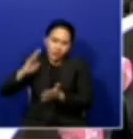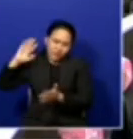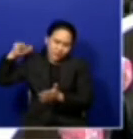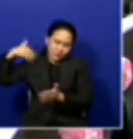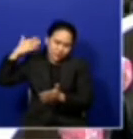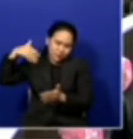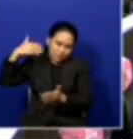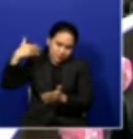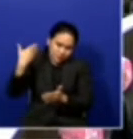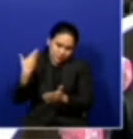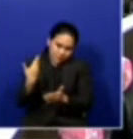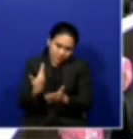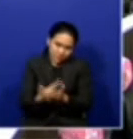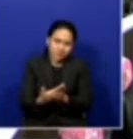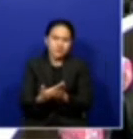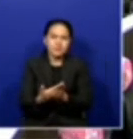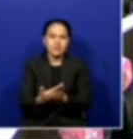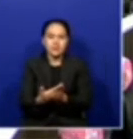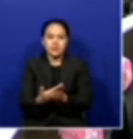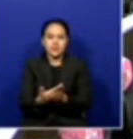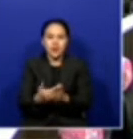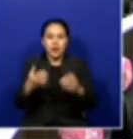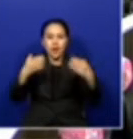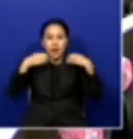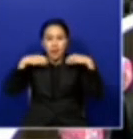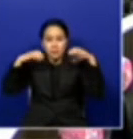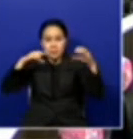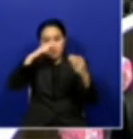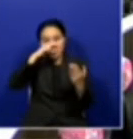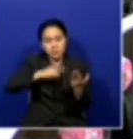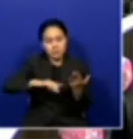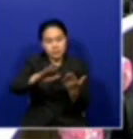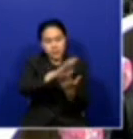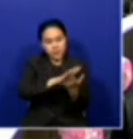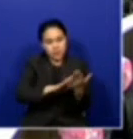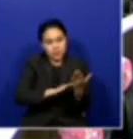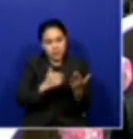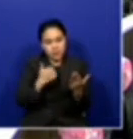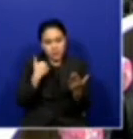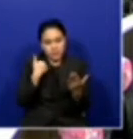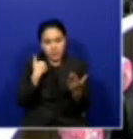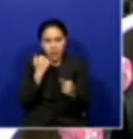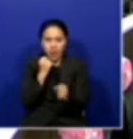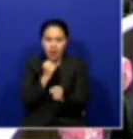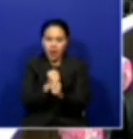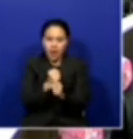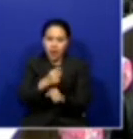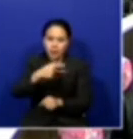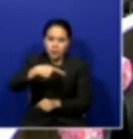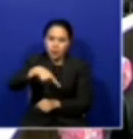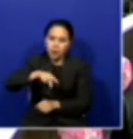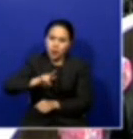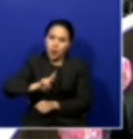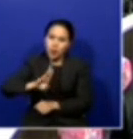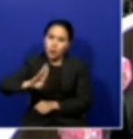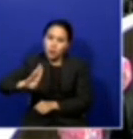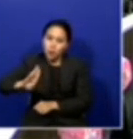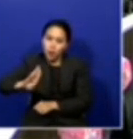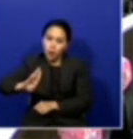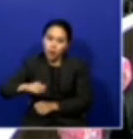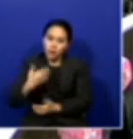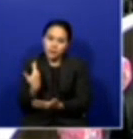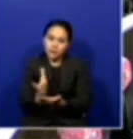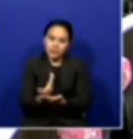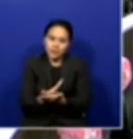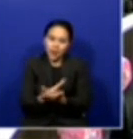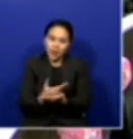รัฐบาลของประเทศไทยได้มีการจัดทำพระราชบัญญัติโอนงบประมาณม